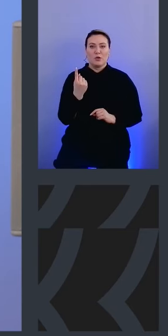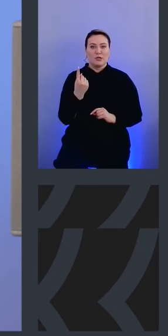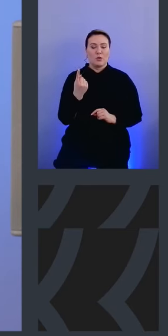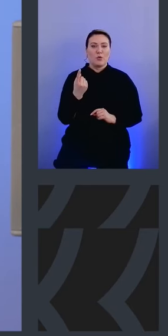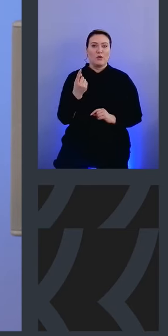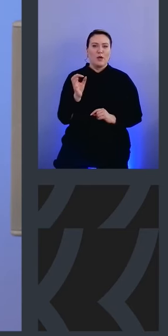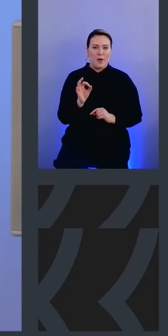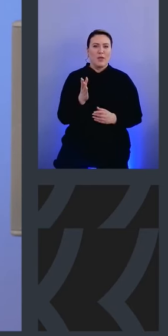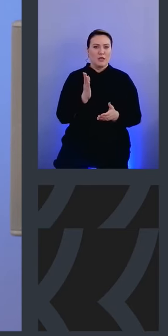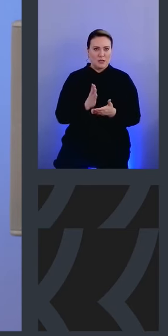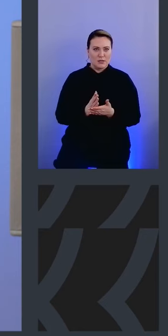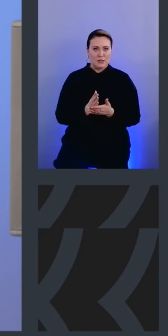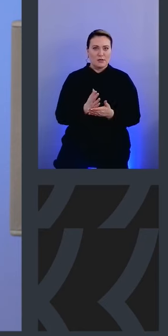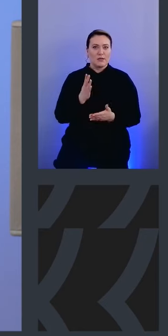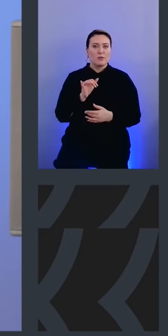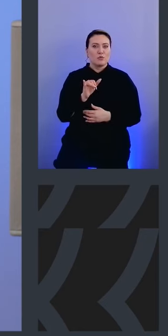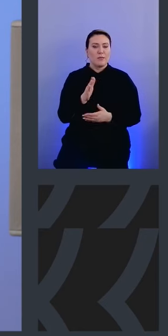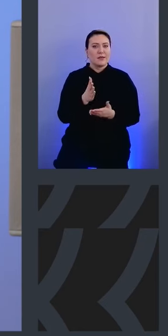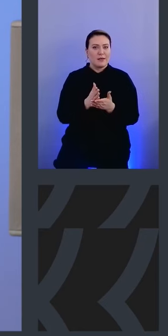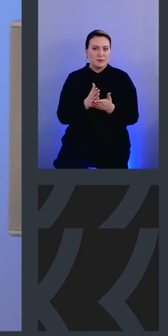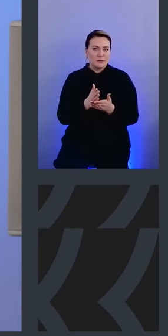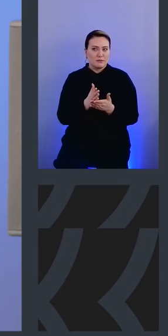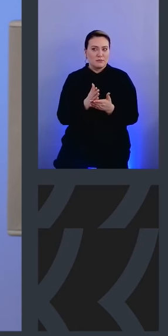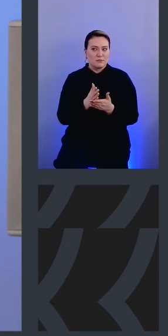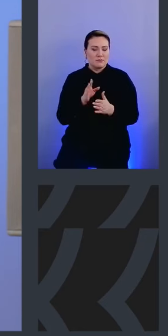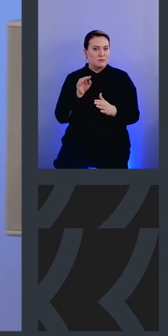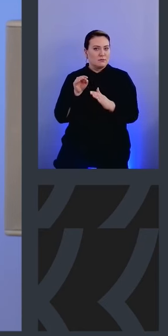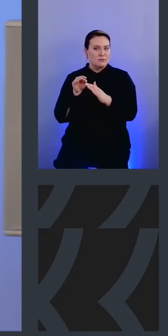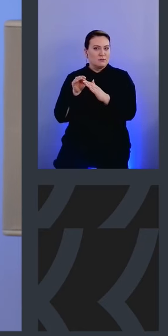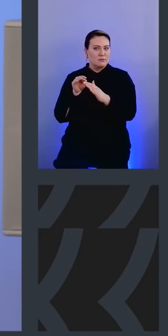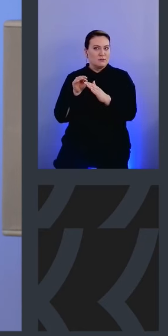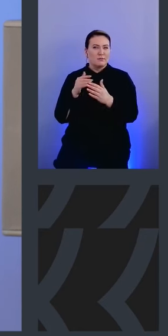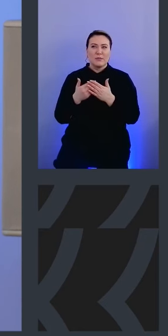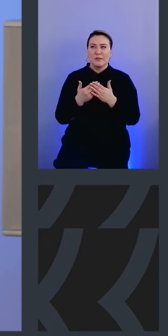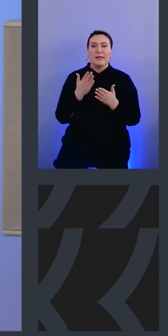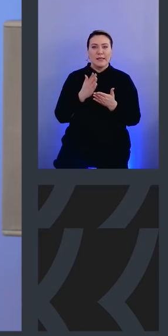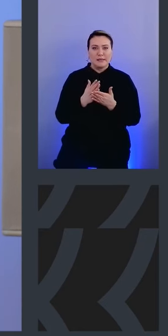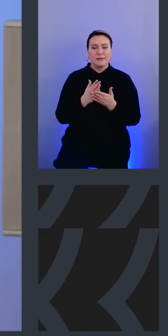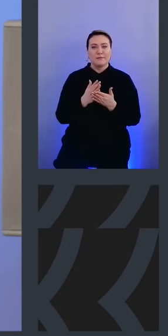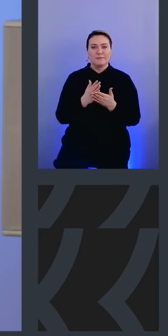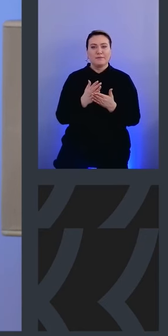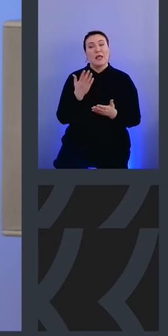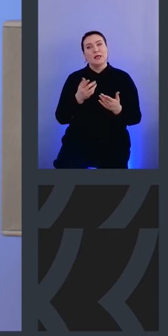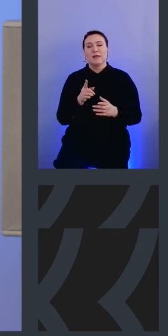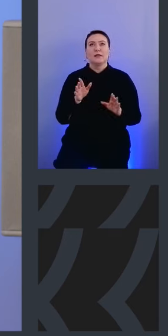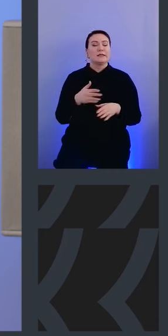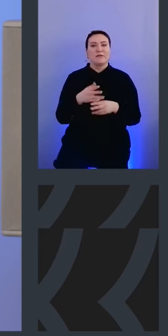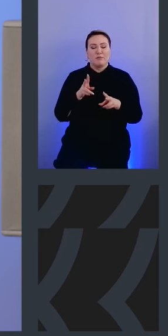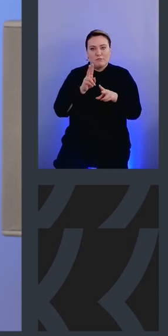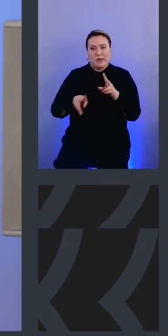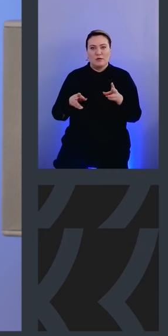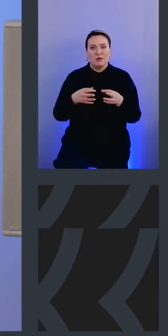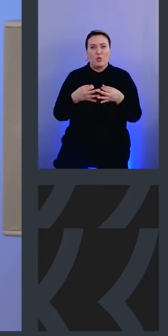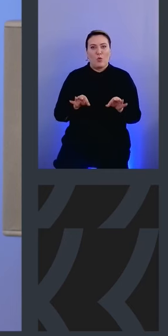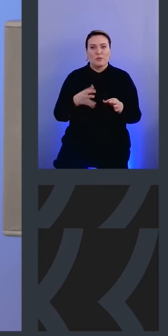момент. Если у тебя есть где-то сессия, ну, то есть если ты совсем потеряла доступ